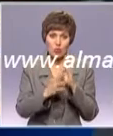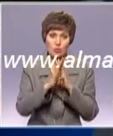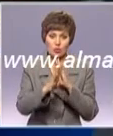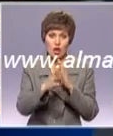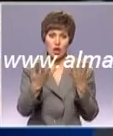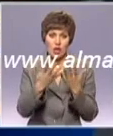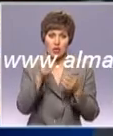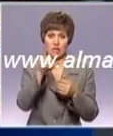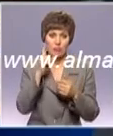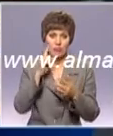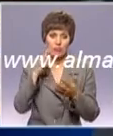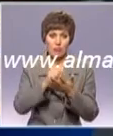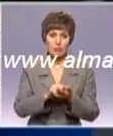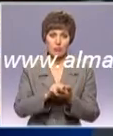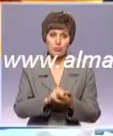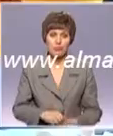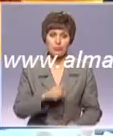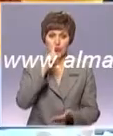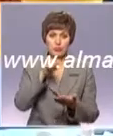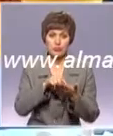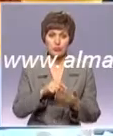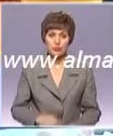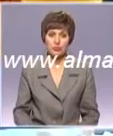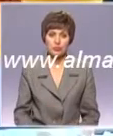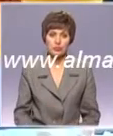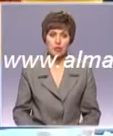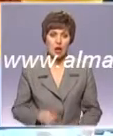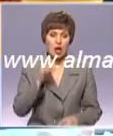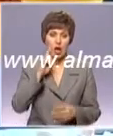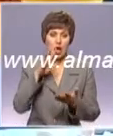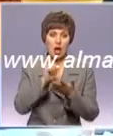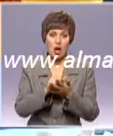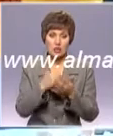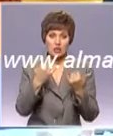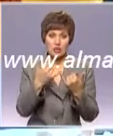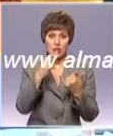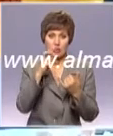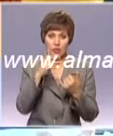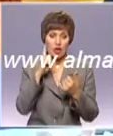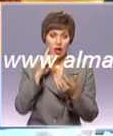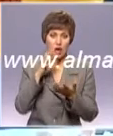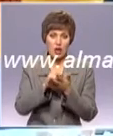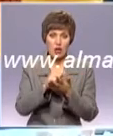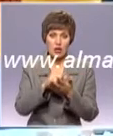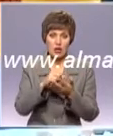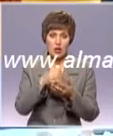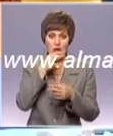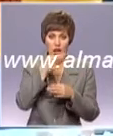жалдамалы? Жалдамалы пәтер бізде Алматыда басында осы коммуналдық жалға беретін пәтерді айтып кеттім. Ол